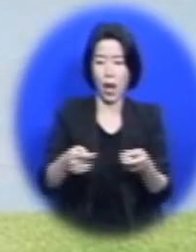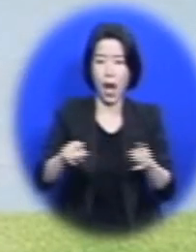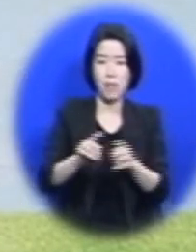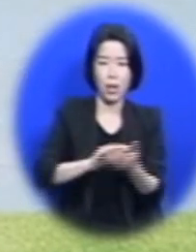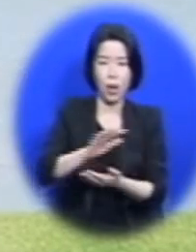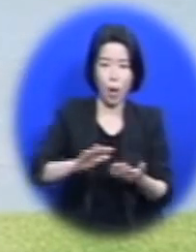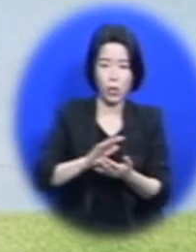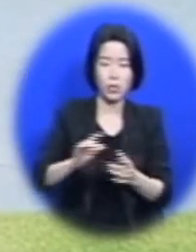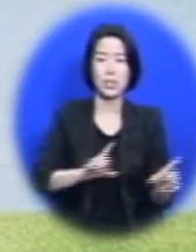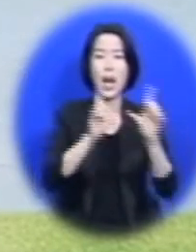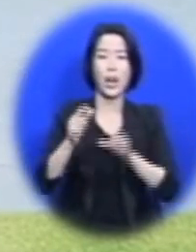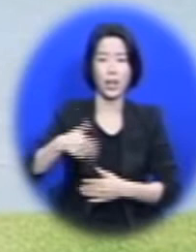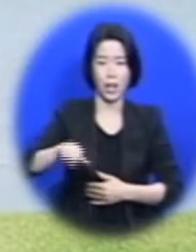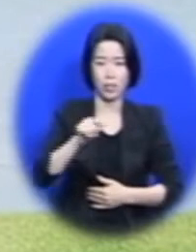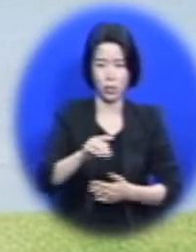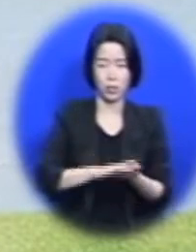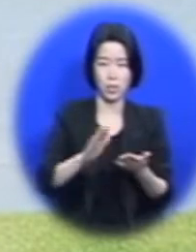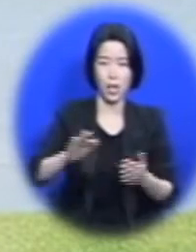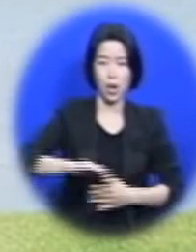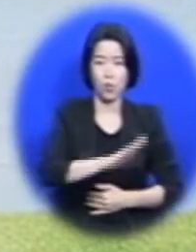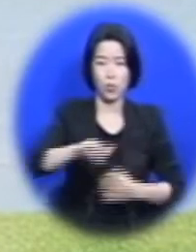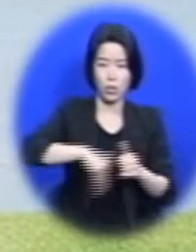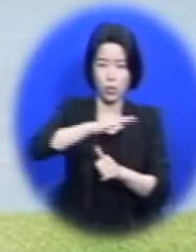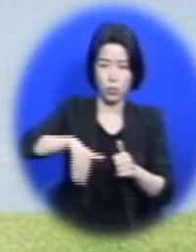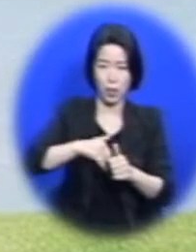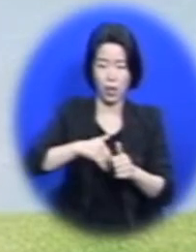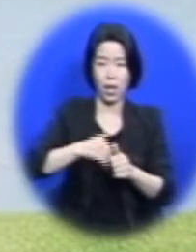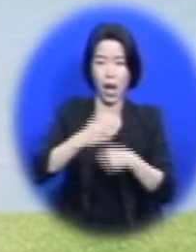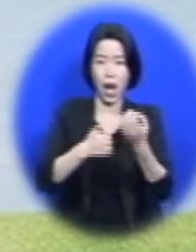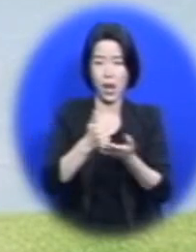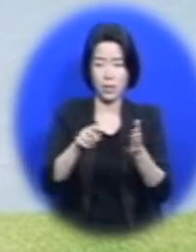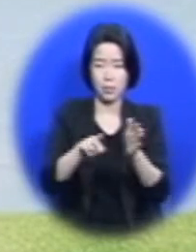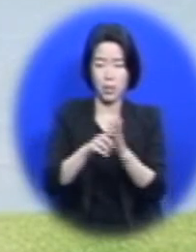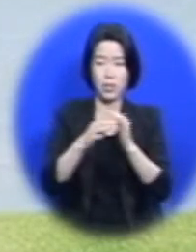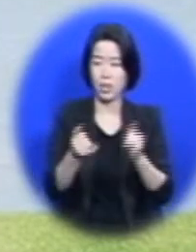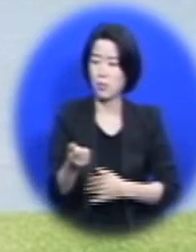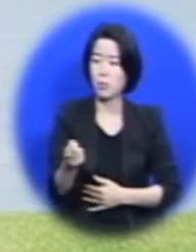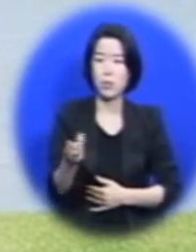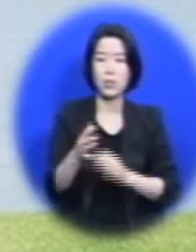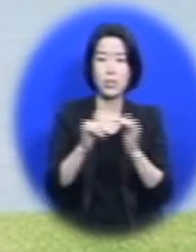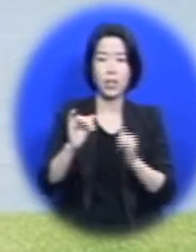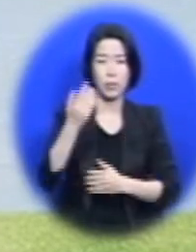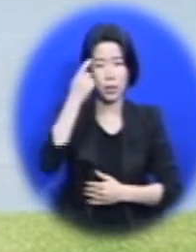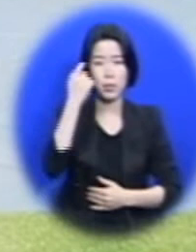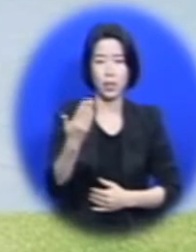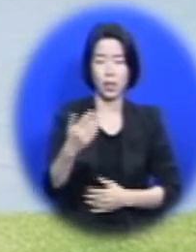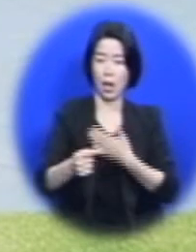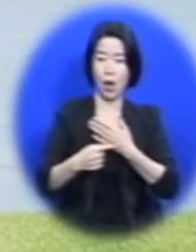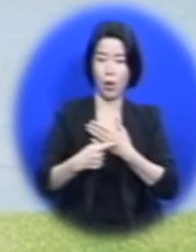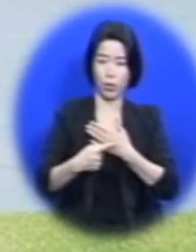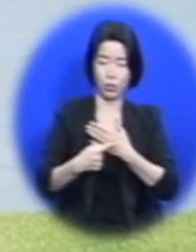겁니다. 우리 주변에 하나님을 믿는 사람들이 정말 몇 사람이나 되지요?